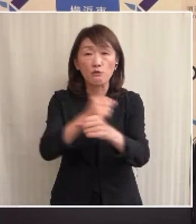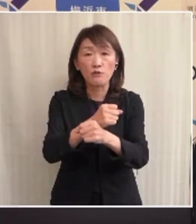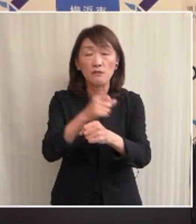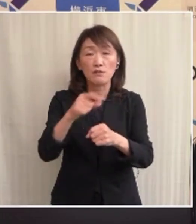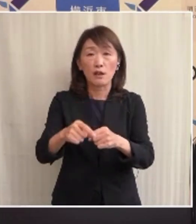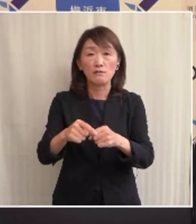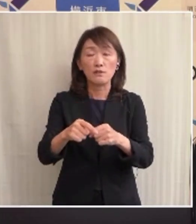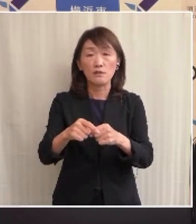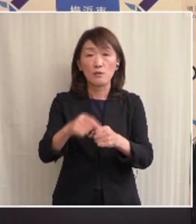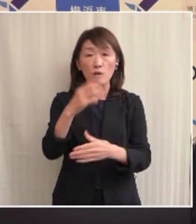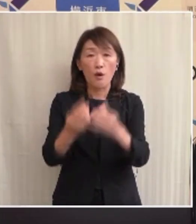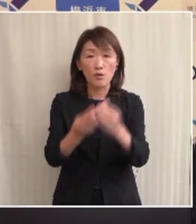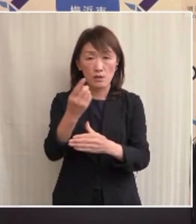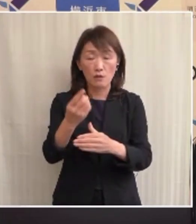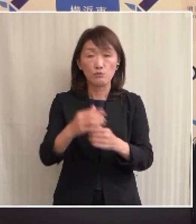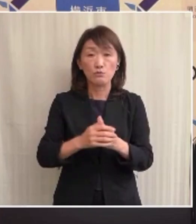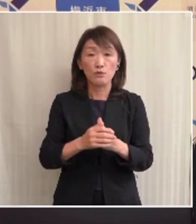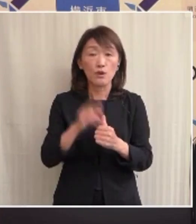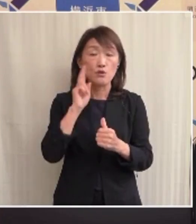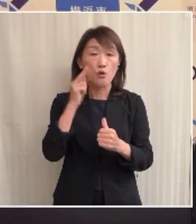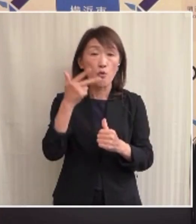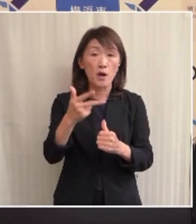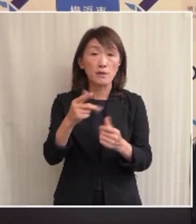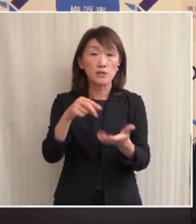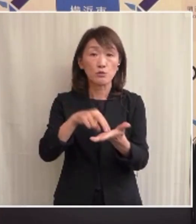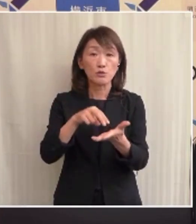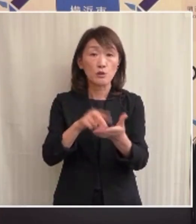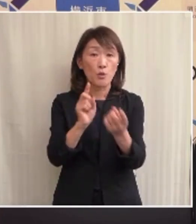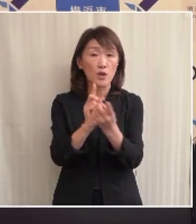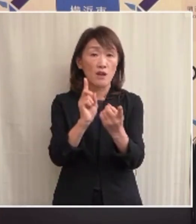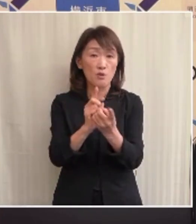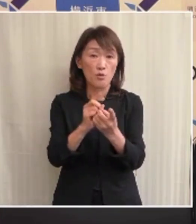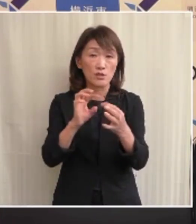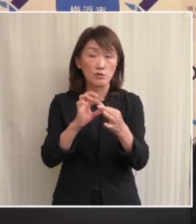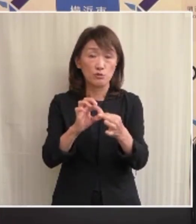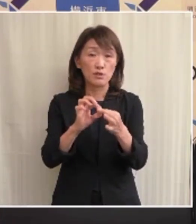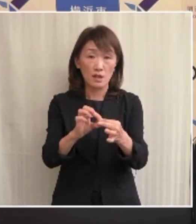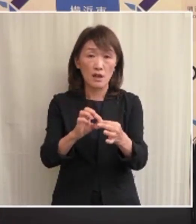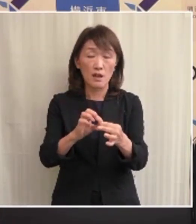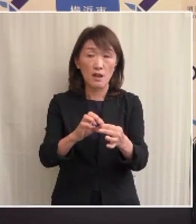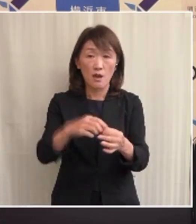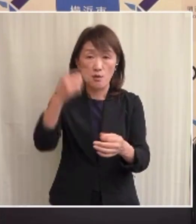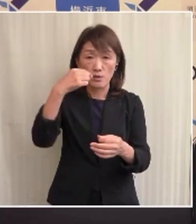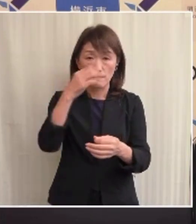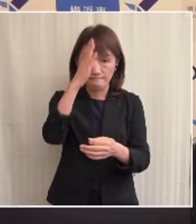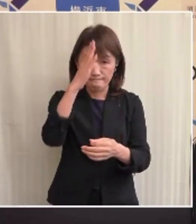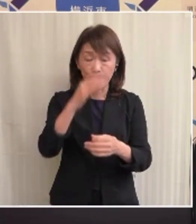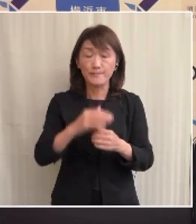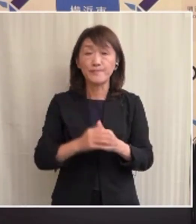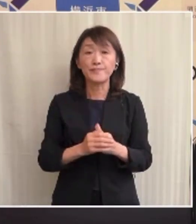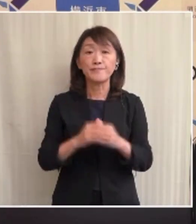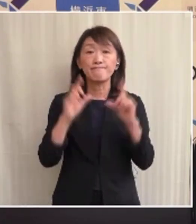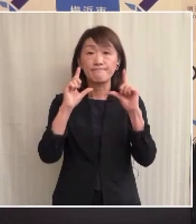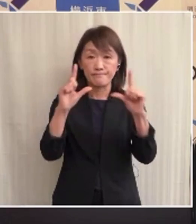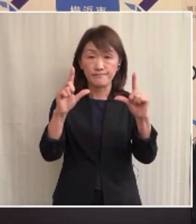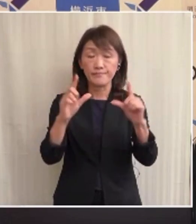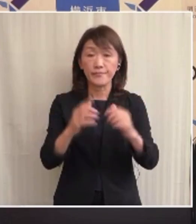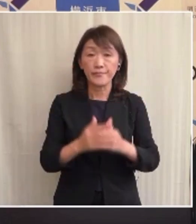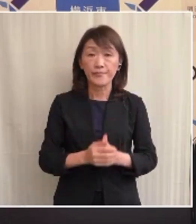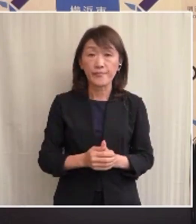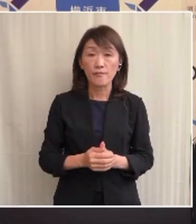というケースが出てきていることについて、市としても対応していくということでしたけれども、その後の進捗含めてお願いします。 はい、ご質問ありがとうございます